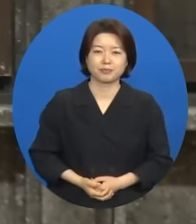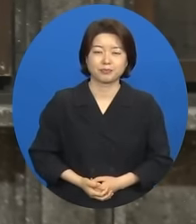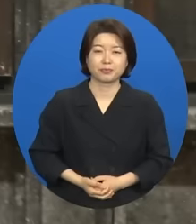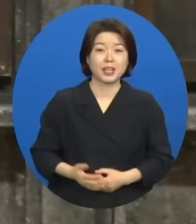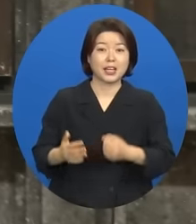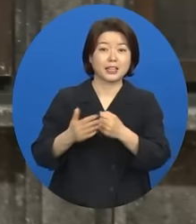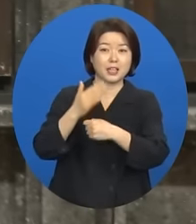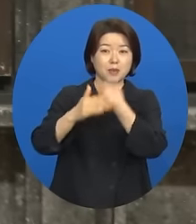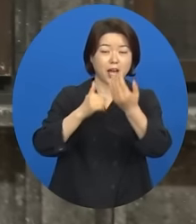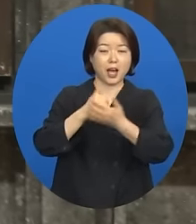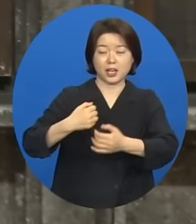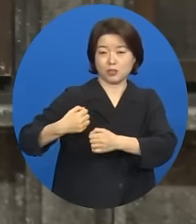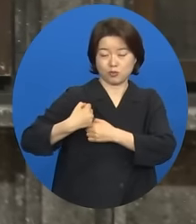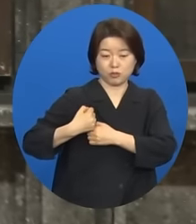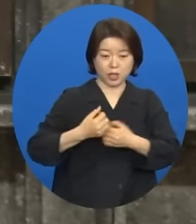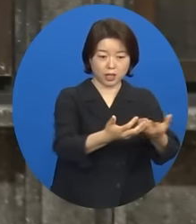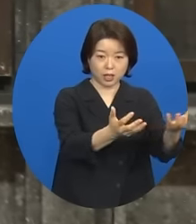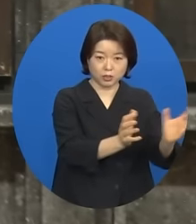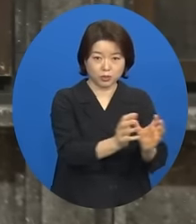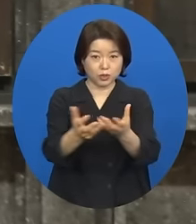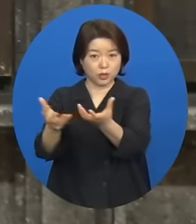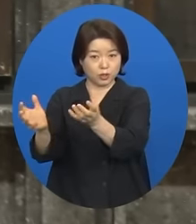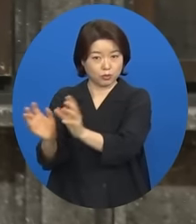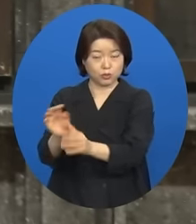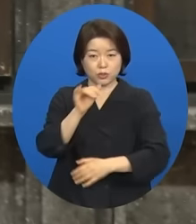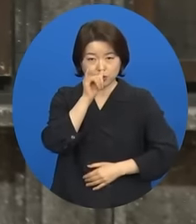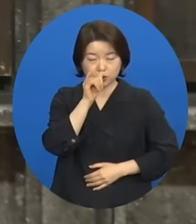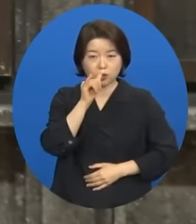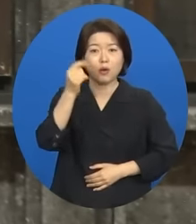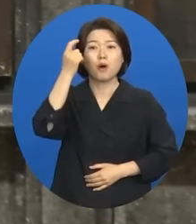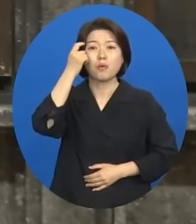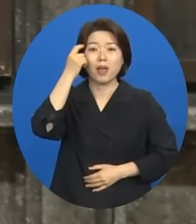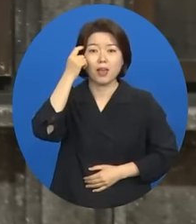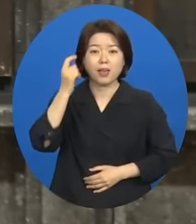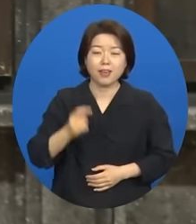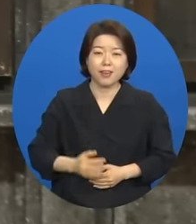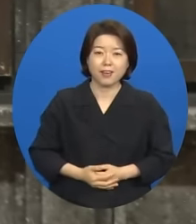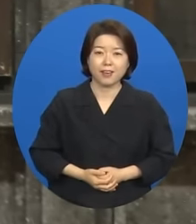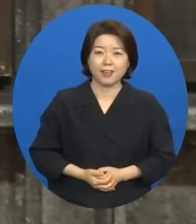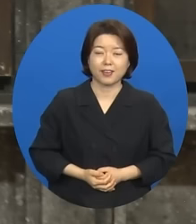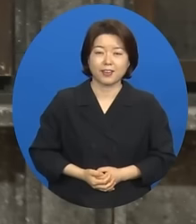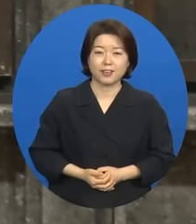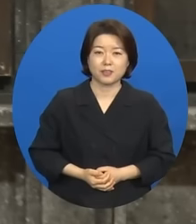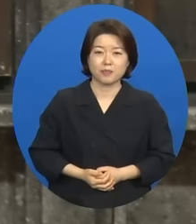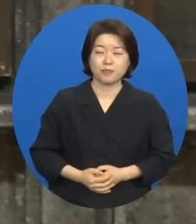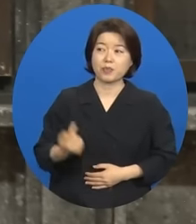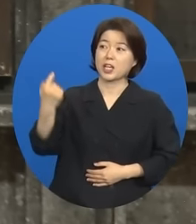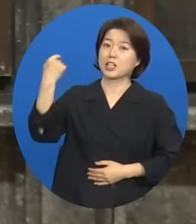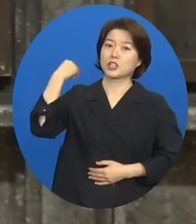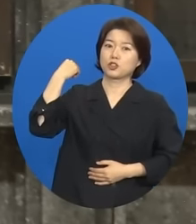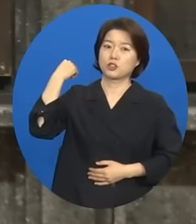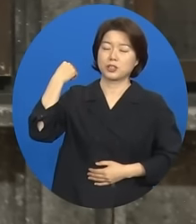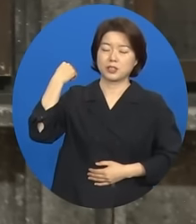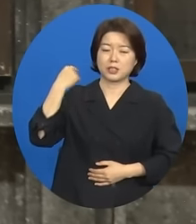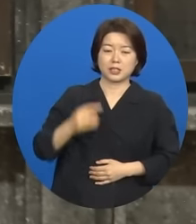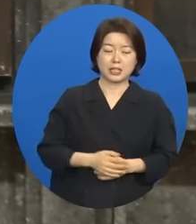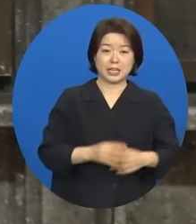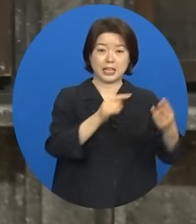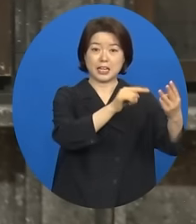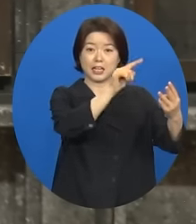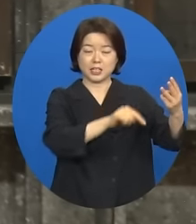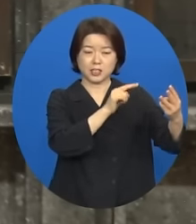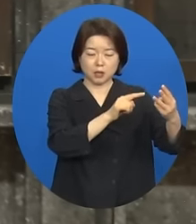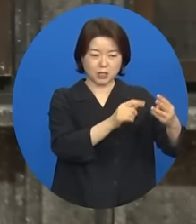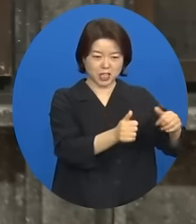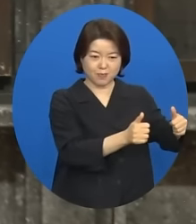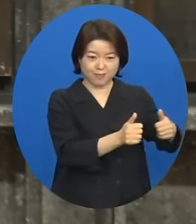그래서 하나님의 군대가 두 진영이 있었다. 여러분 왜 두 진영일까요? 뒤에는 라반이 잡으러